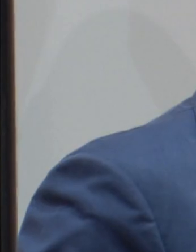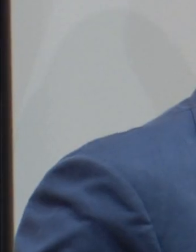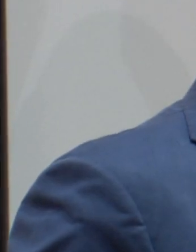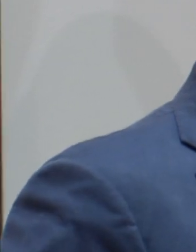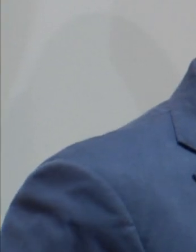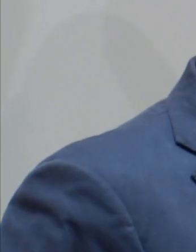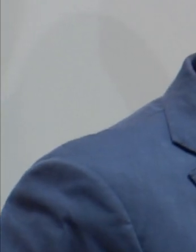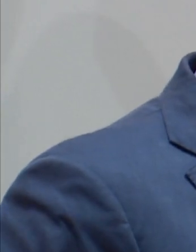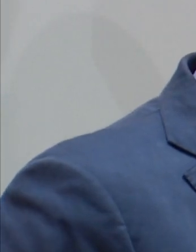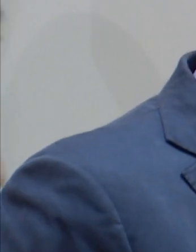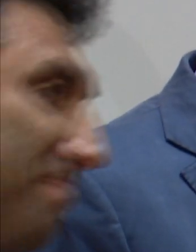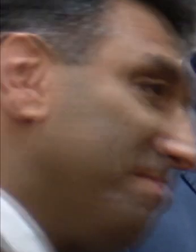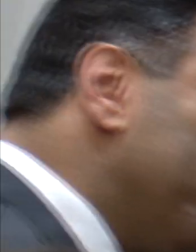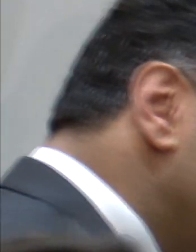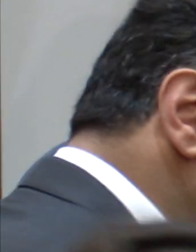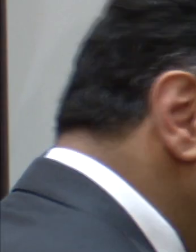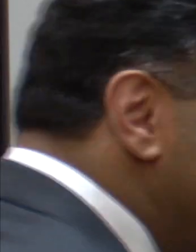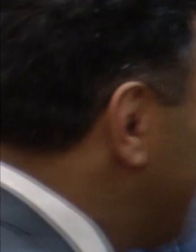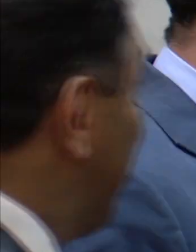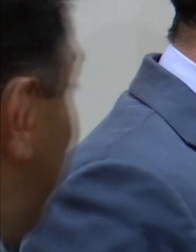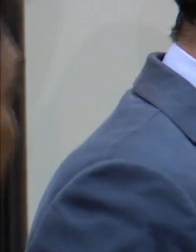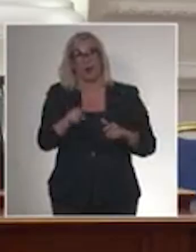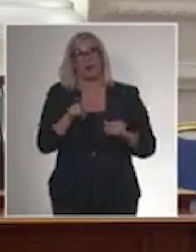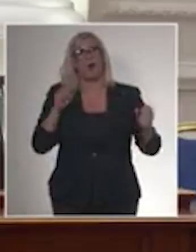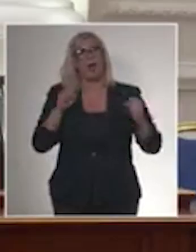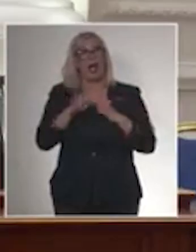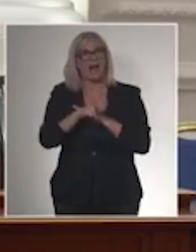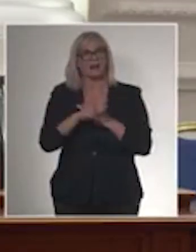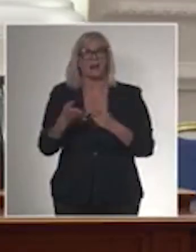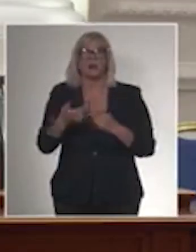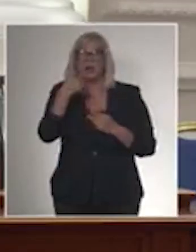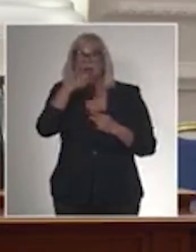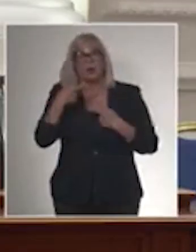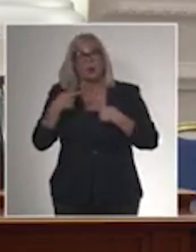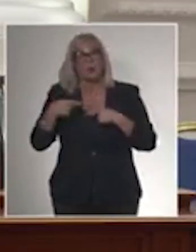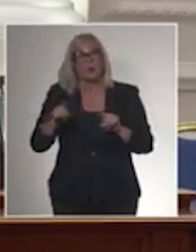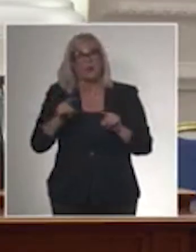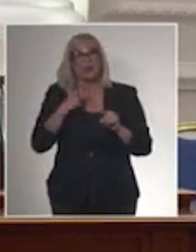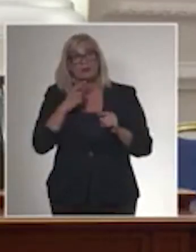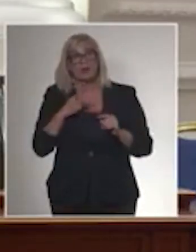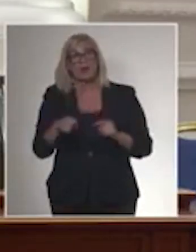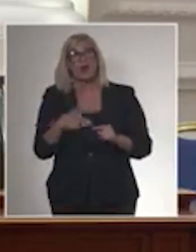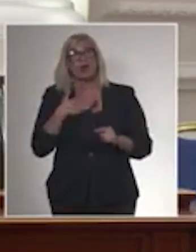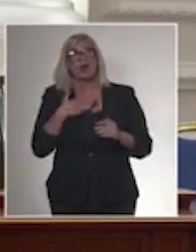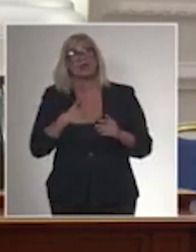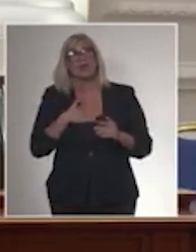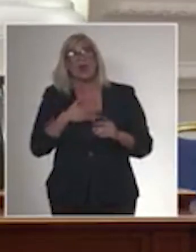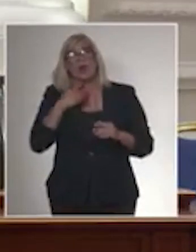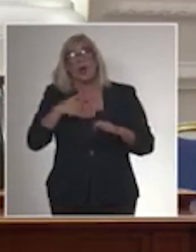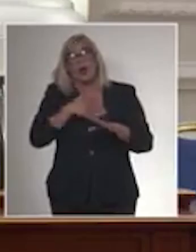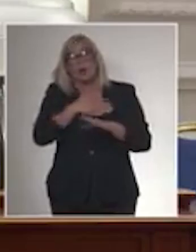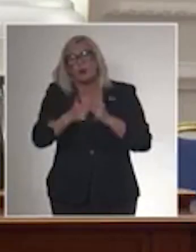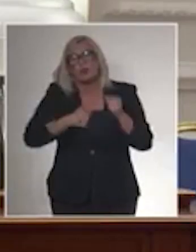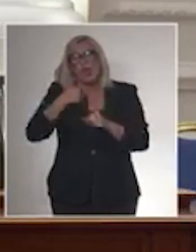биде задолжена за еден од клучните инфраструктурни проекти. Она што ми е особено драго е дека после долги години, би рекол